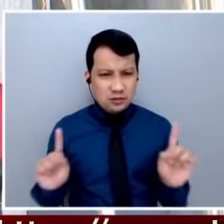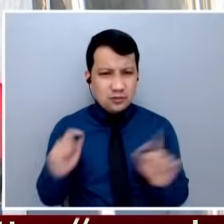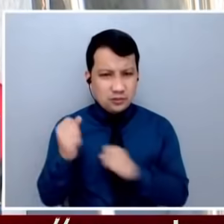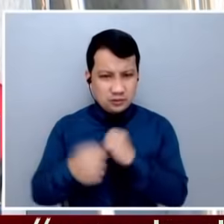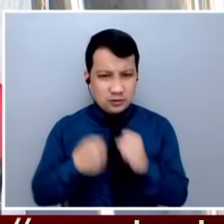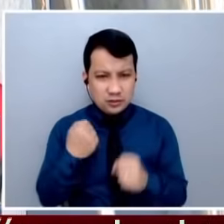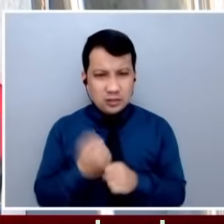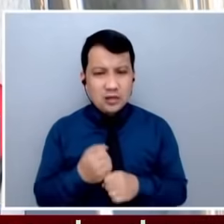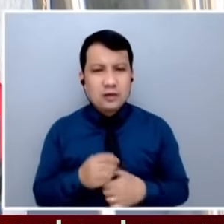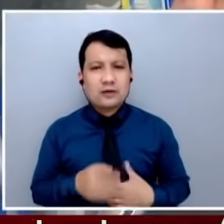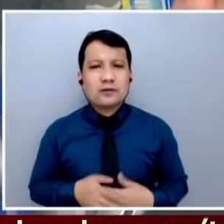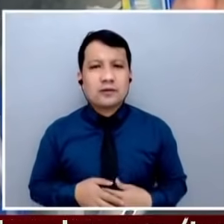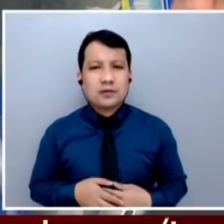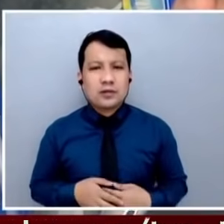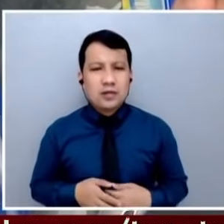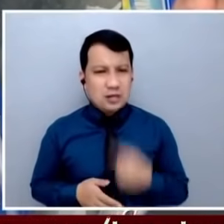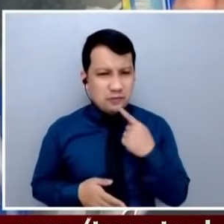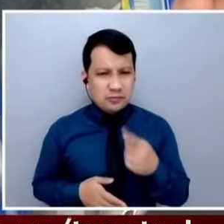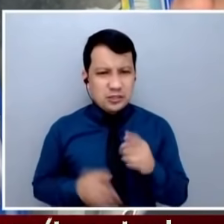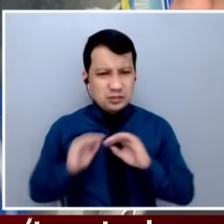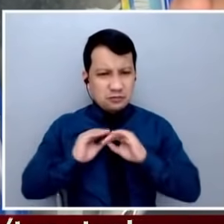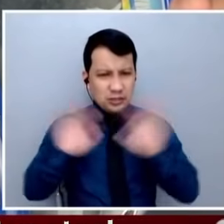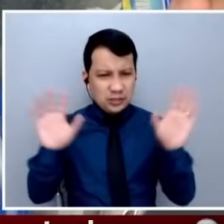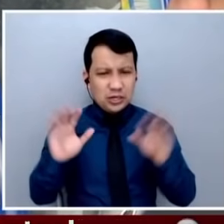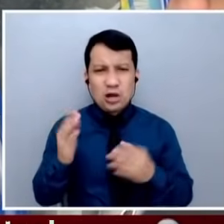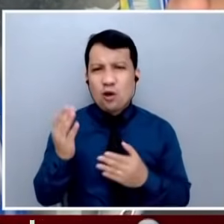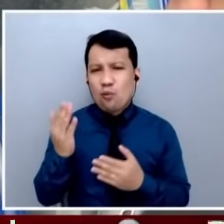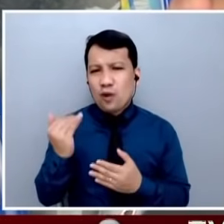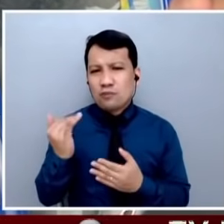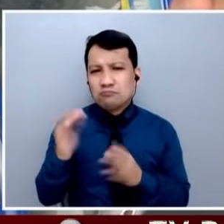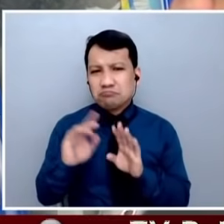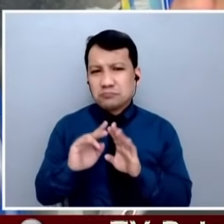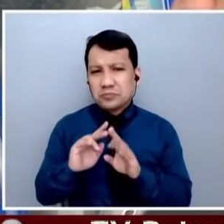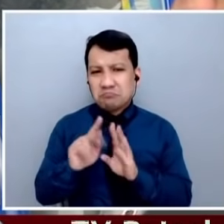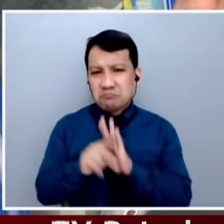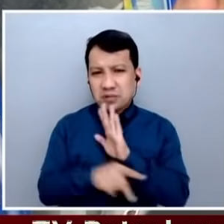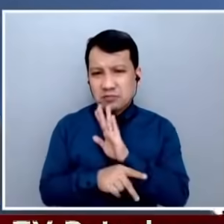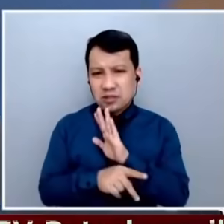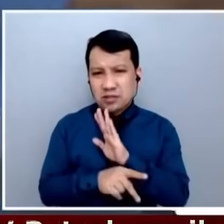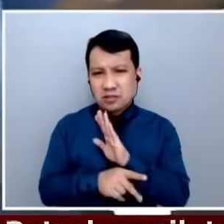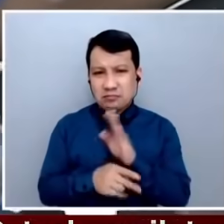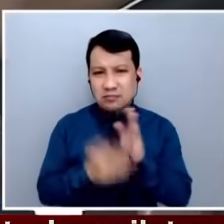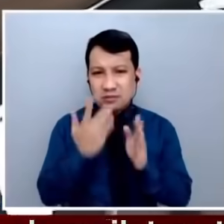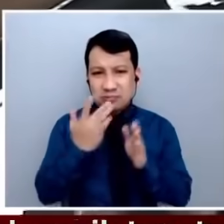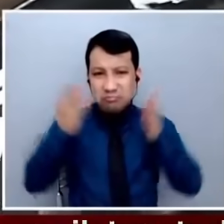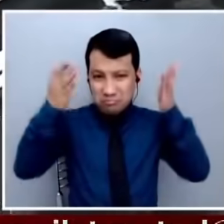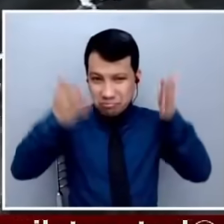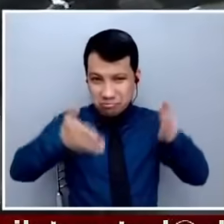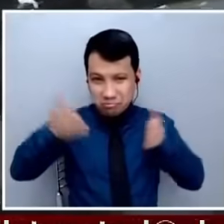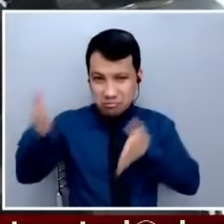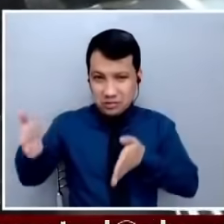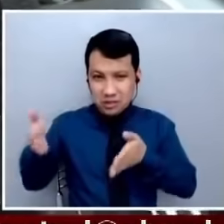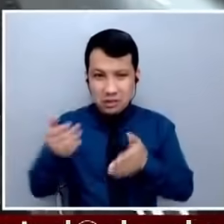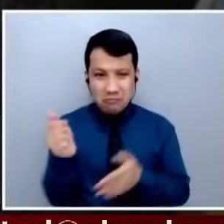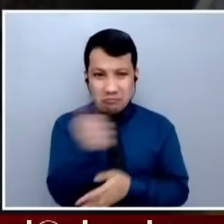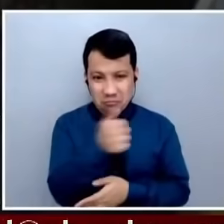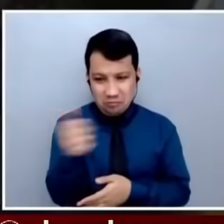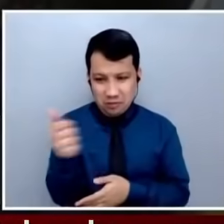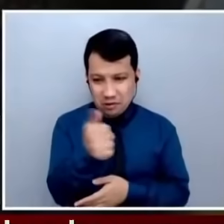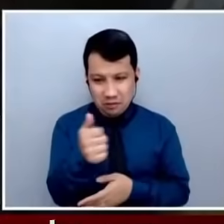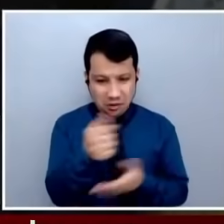yan. Hindi pa rin malinaw kung ano ang magiging patakaran sa plastic barrier at pasahan ng pamasahe sa